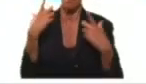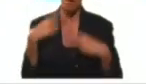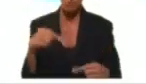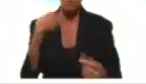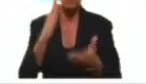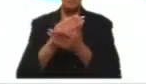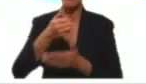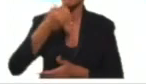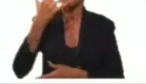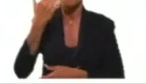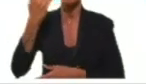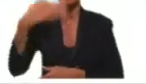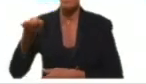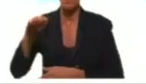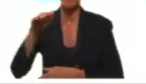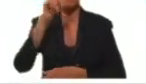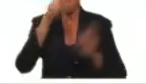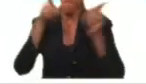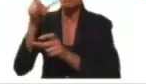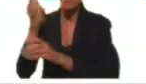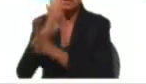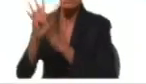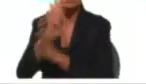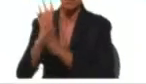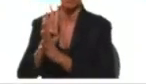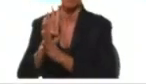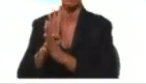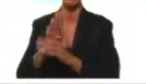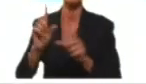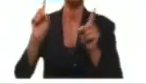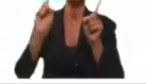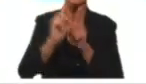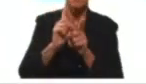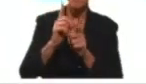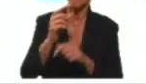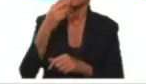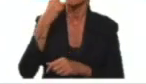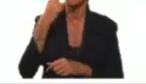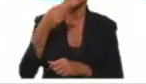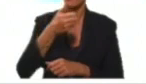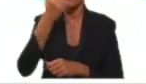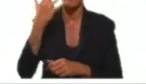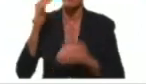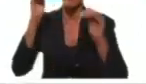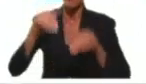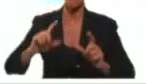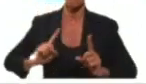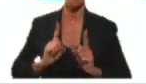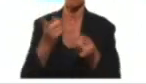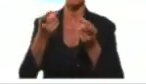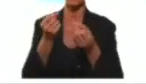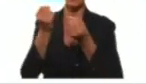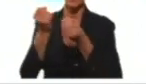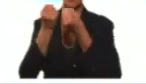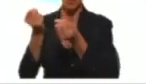mamy kilka milionów, tak, potencjalnych pasażerów. Z drugiej strony optymistycznie mamy kilka tysięcy organizatorów transportu